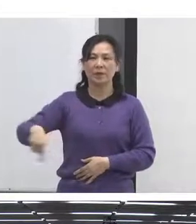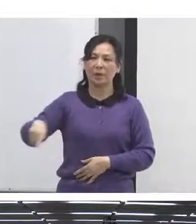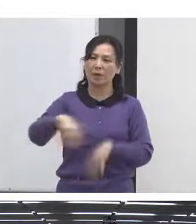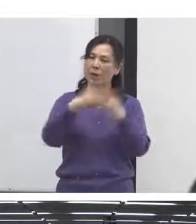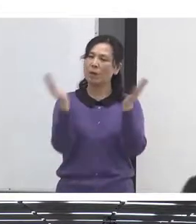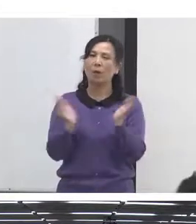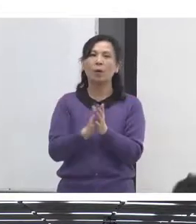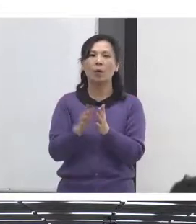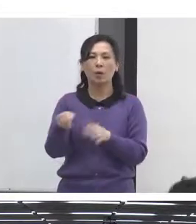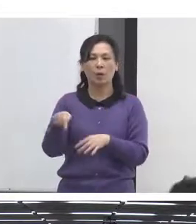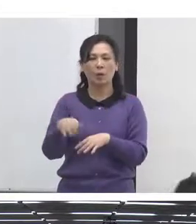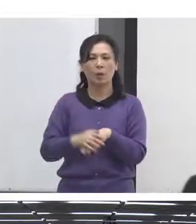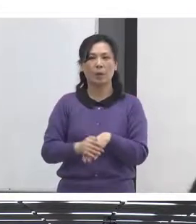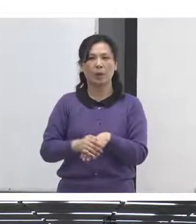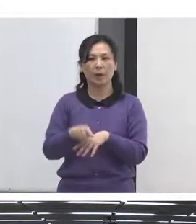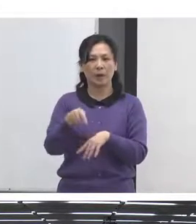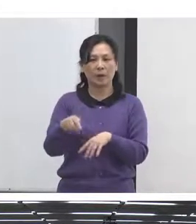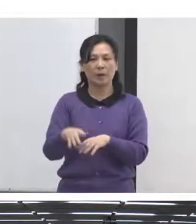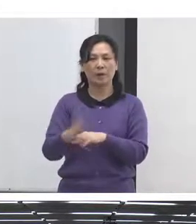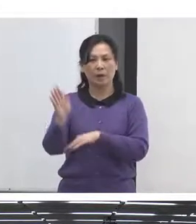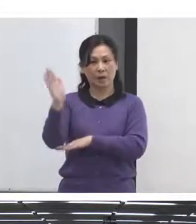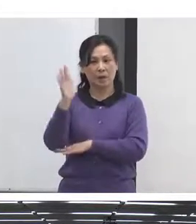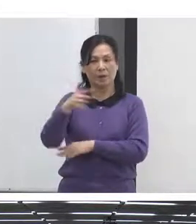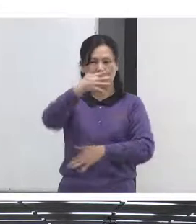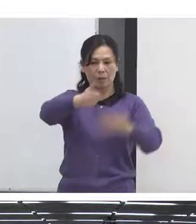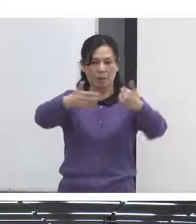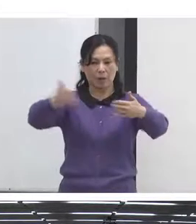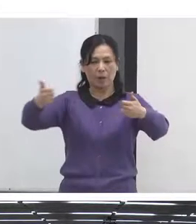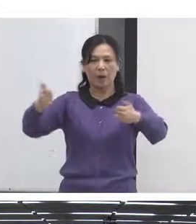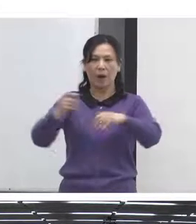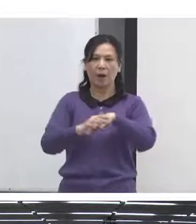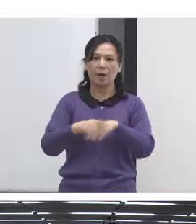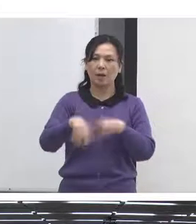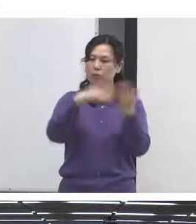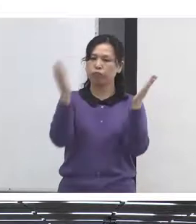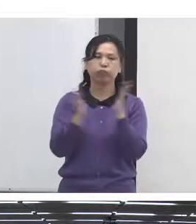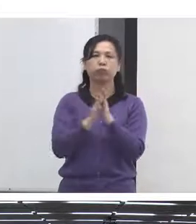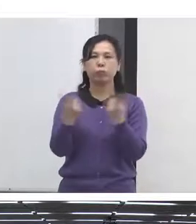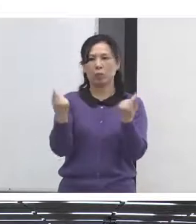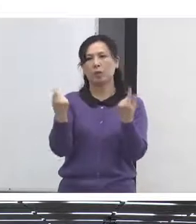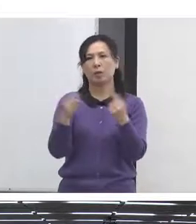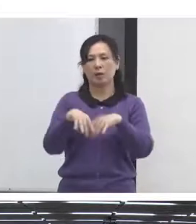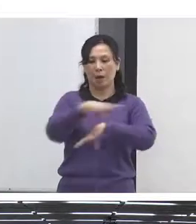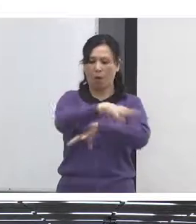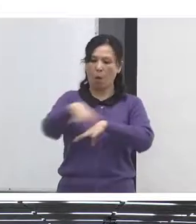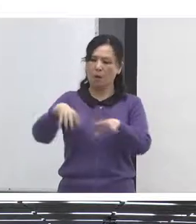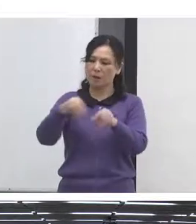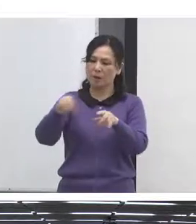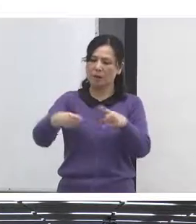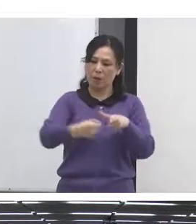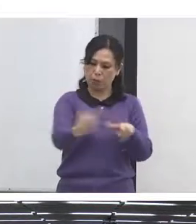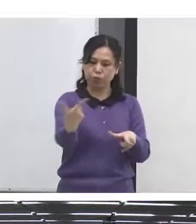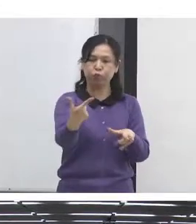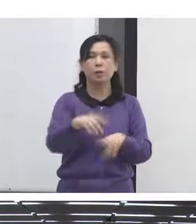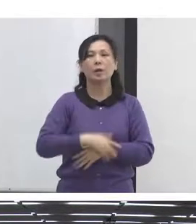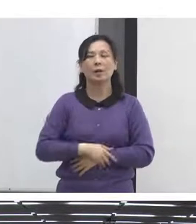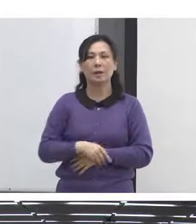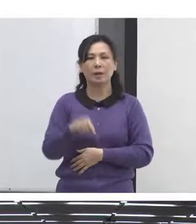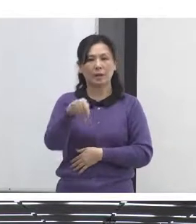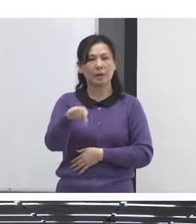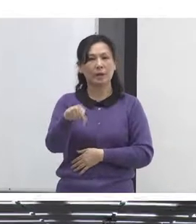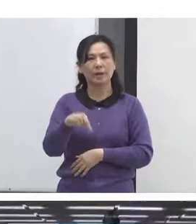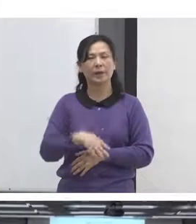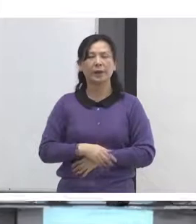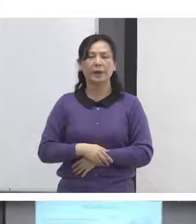关的我们的政府官员，还有各个权责单位都要去做空间资料的开放。那他们就开了一个 transparent portal，